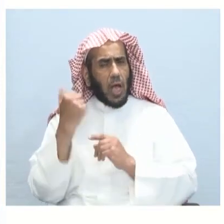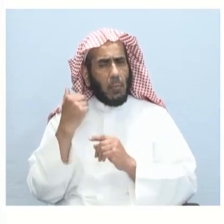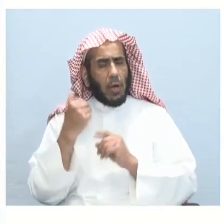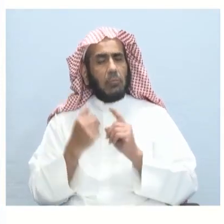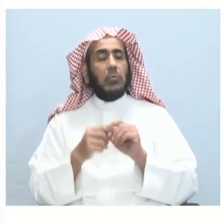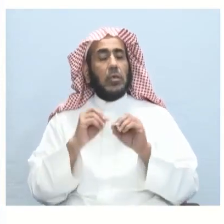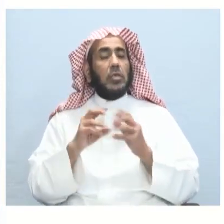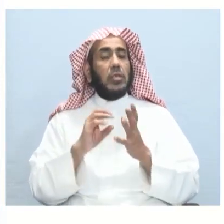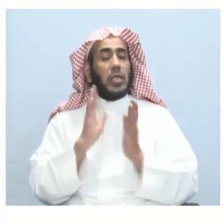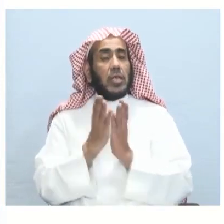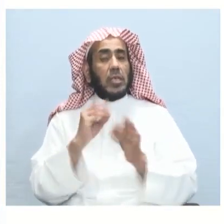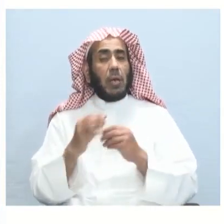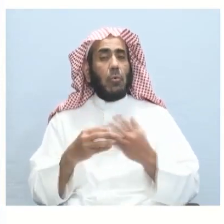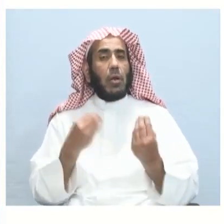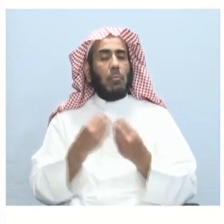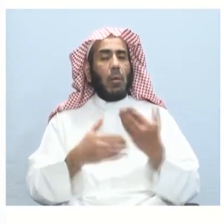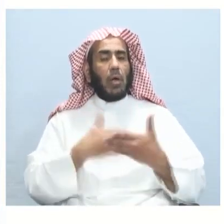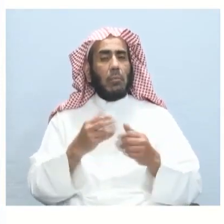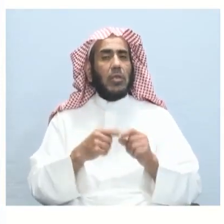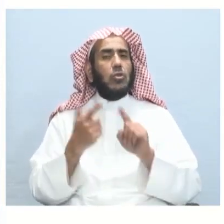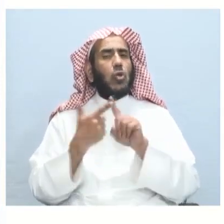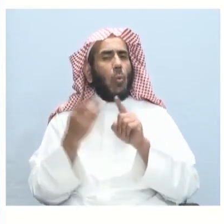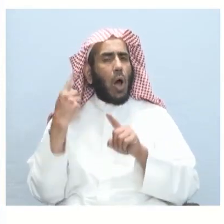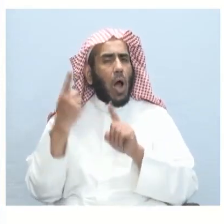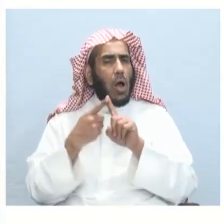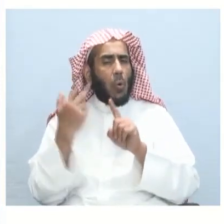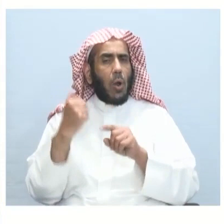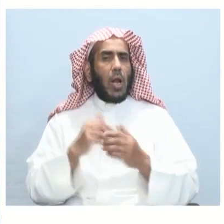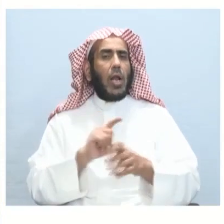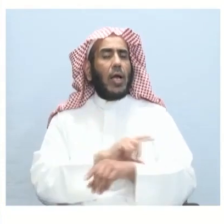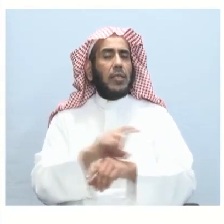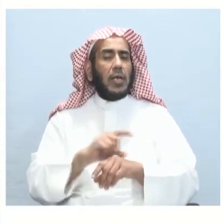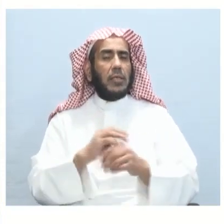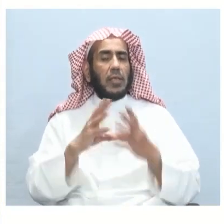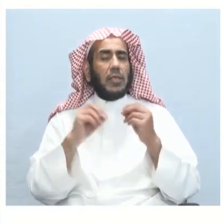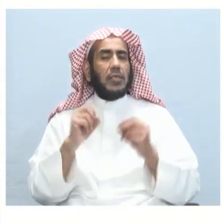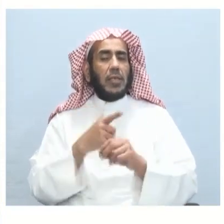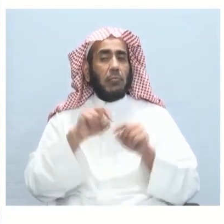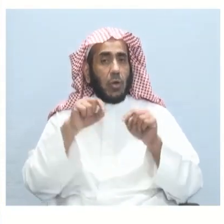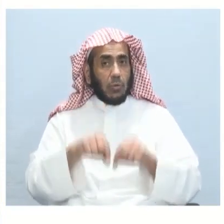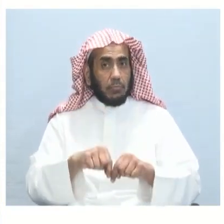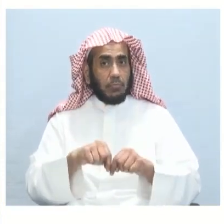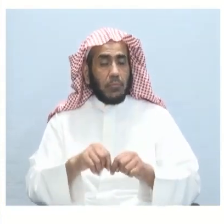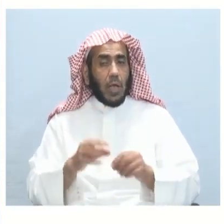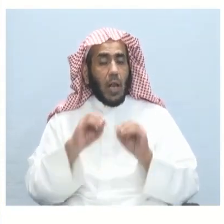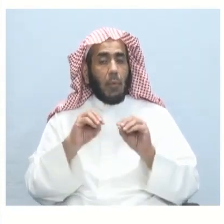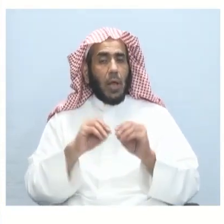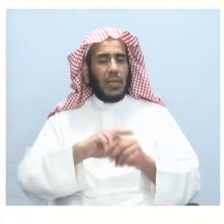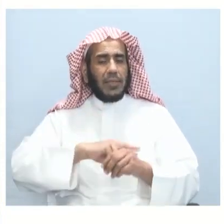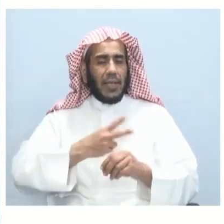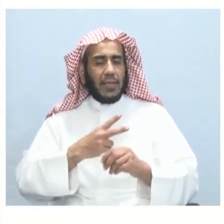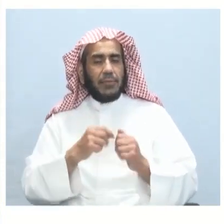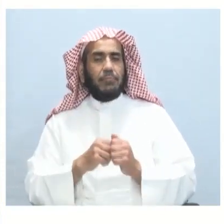في درس التعامل مع المخططات البيانيه الجزء الاول عن اداه التحليل السريع وايضا تكلمنا عن تغيير